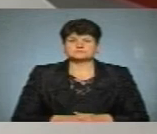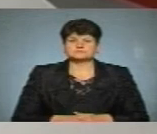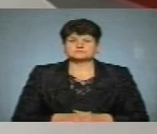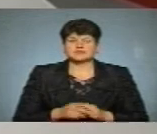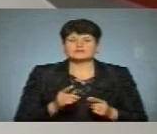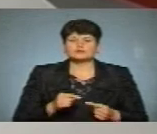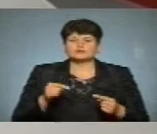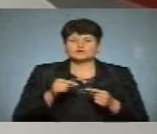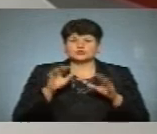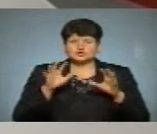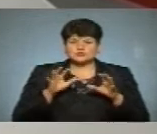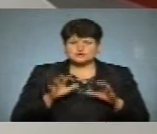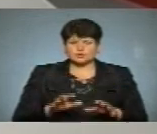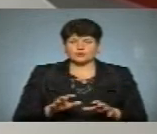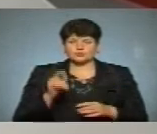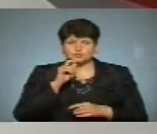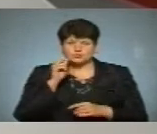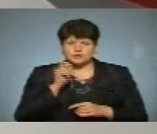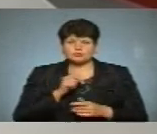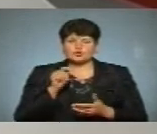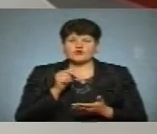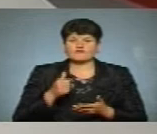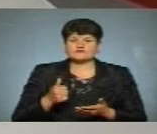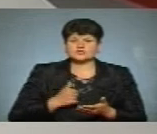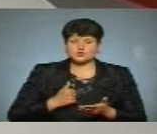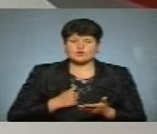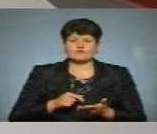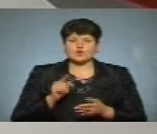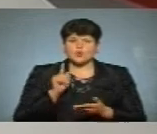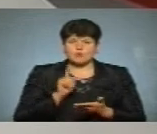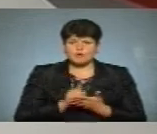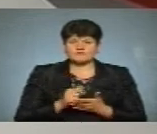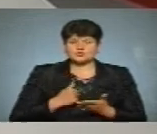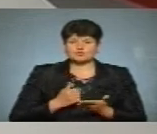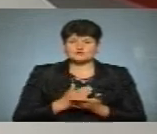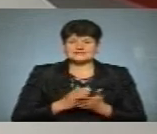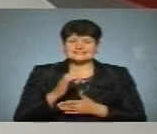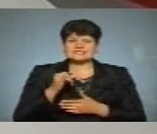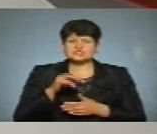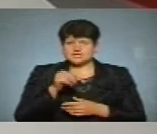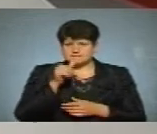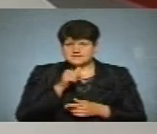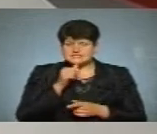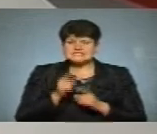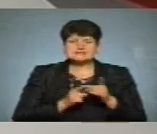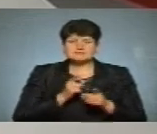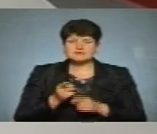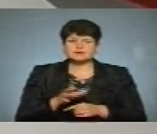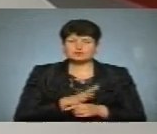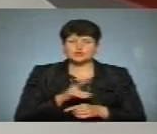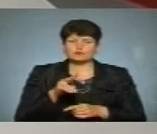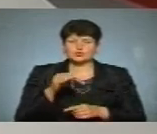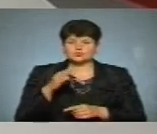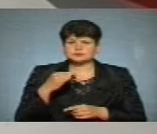Відповідно до закону України про військовий обов'язок і військову службу, указу президента, від січня місяця зі змінами, які прийшли в лютому щодо